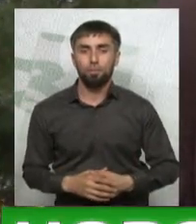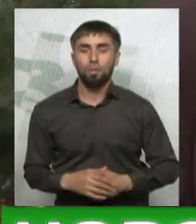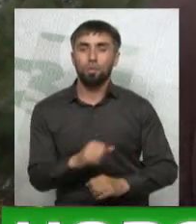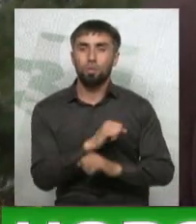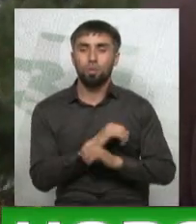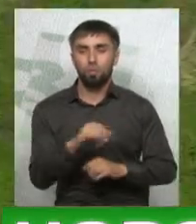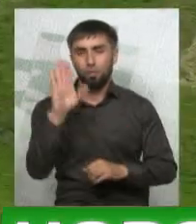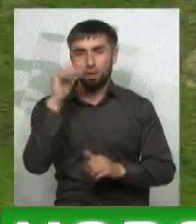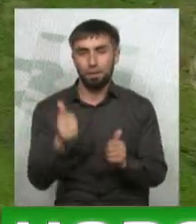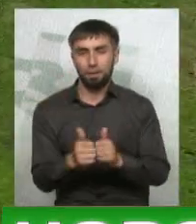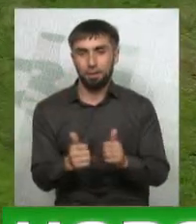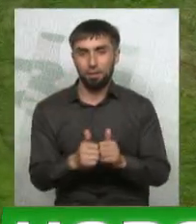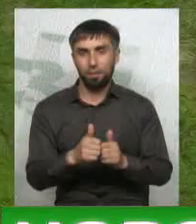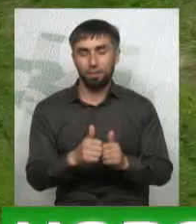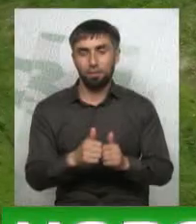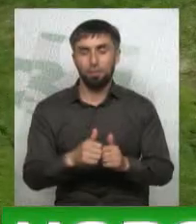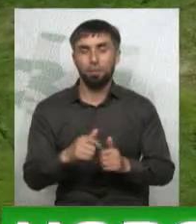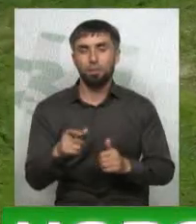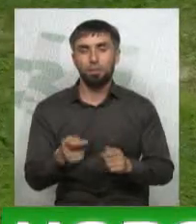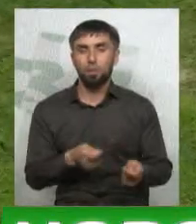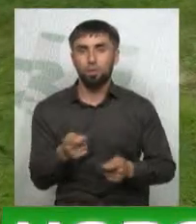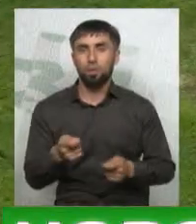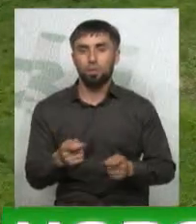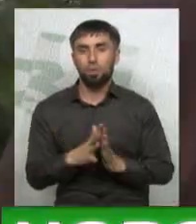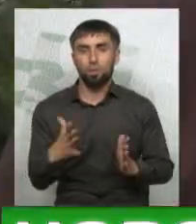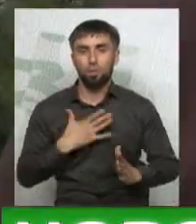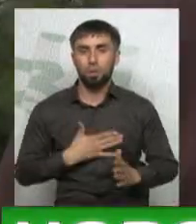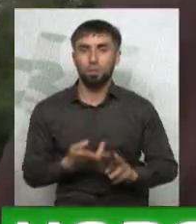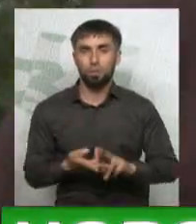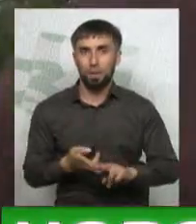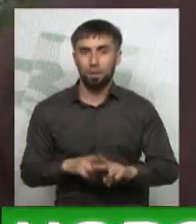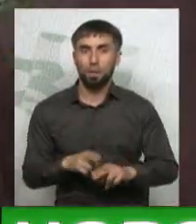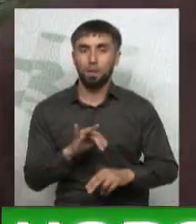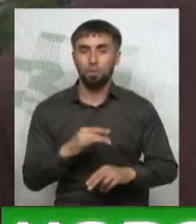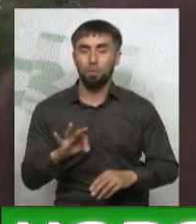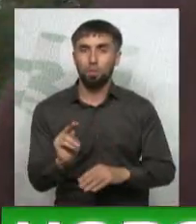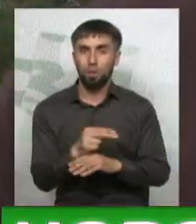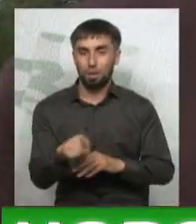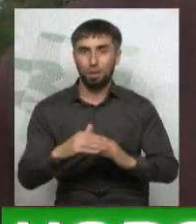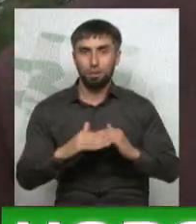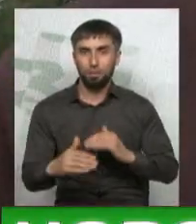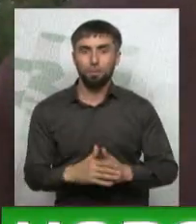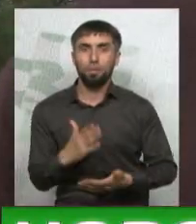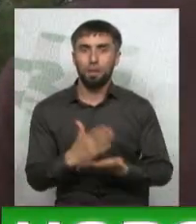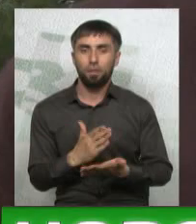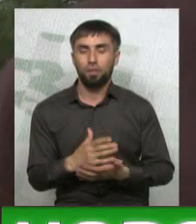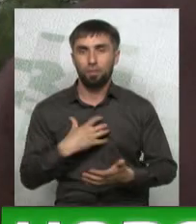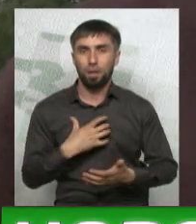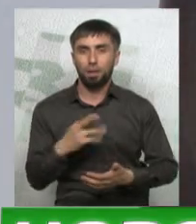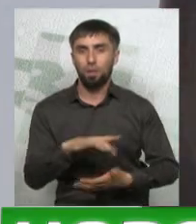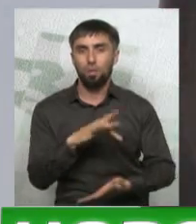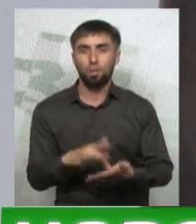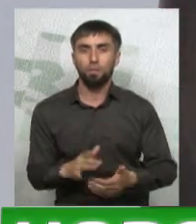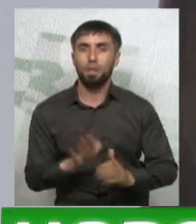Отдых у водоемов всегда приносит определенное особенное удовольствие, поэтому именно благоустройство этой территории является приоритетом для